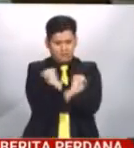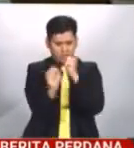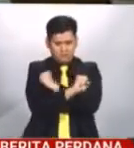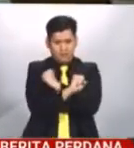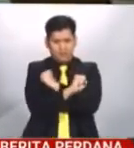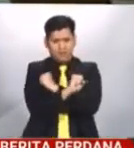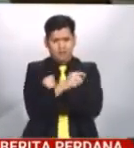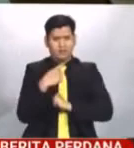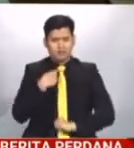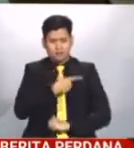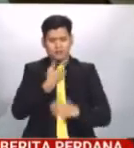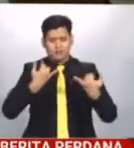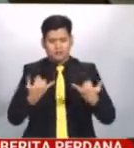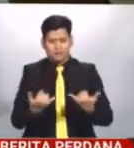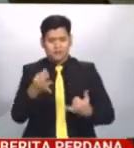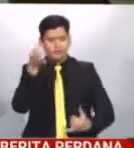boleh